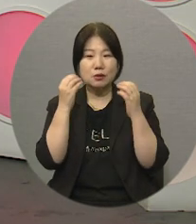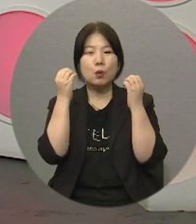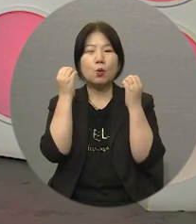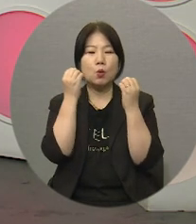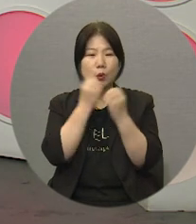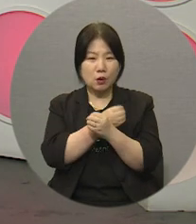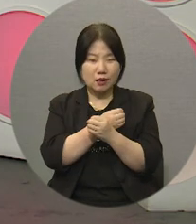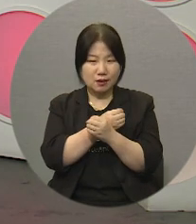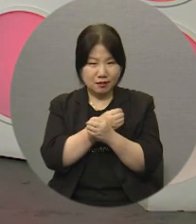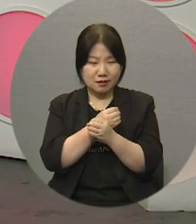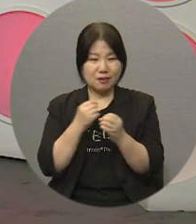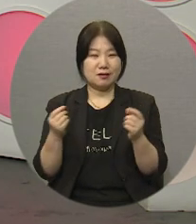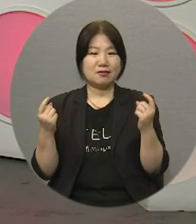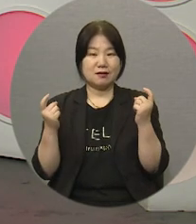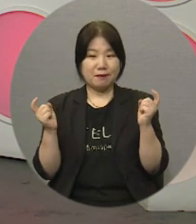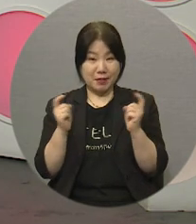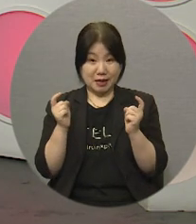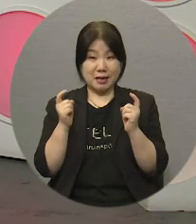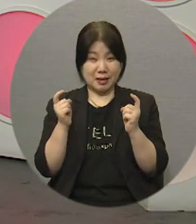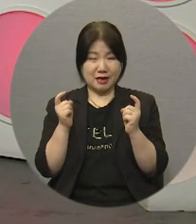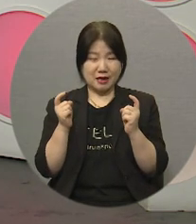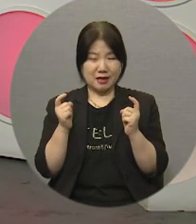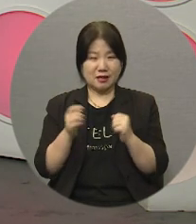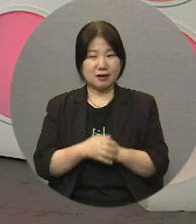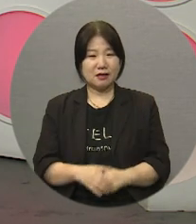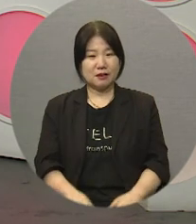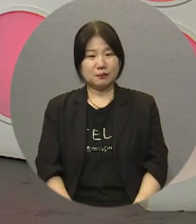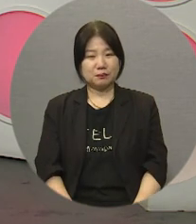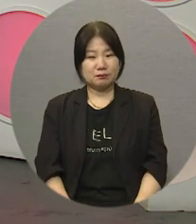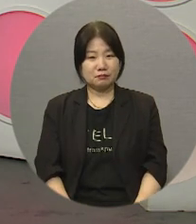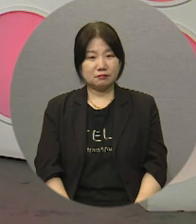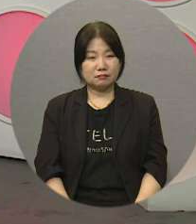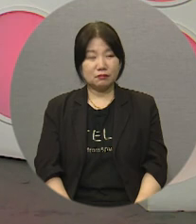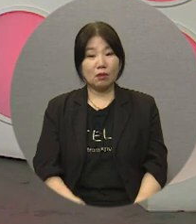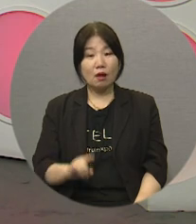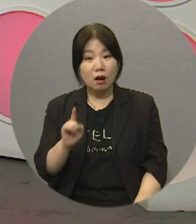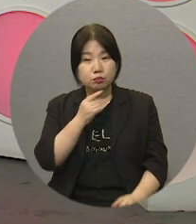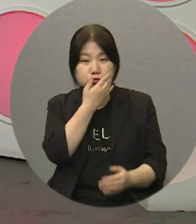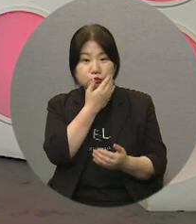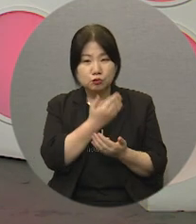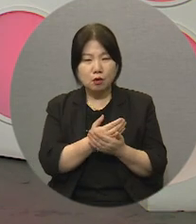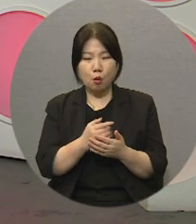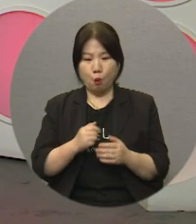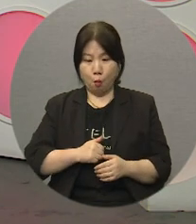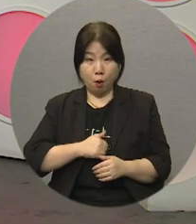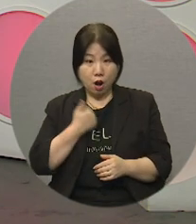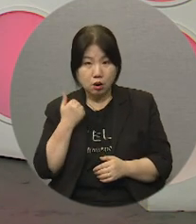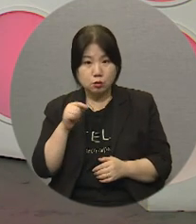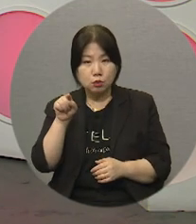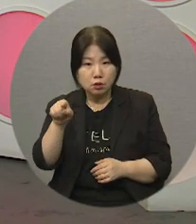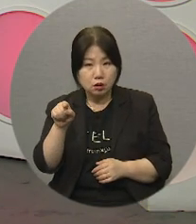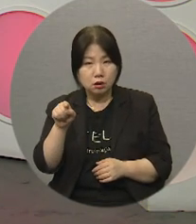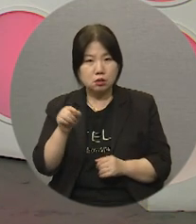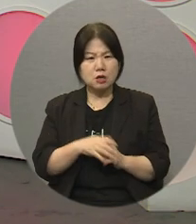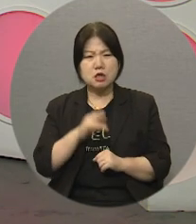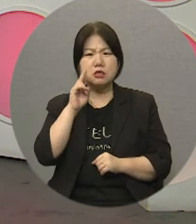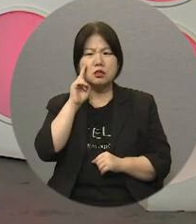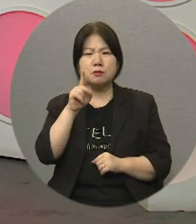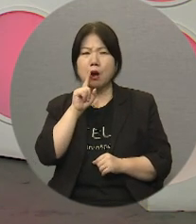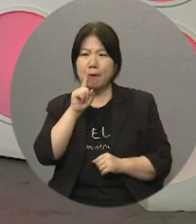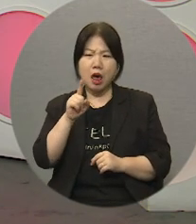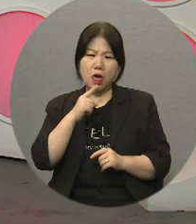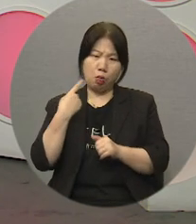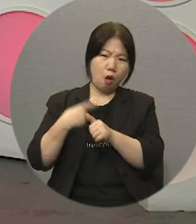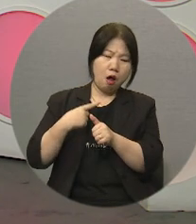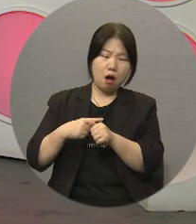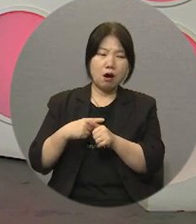뭔가가 살아나는 것 같아요. 부시가. 그리고 중요한 거는 아무리 화가 나고 해도 상대방한테 너무 심한 말 하지